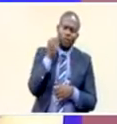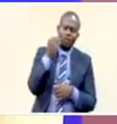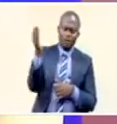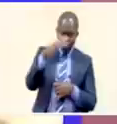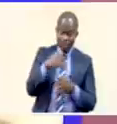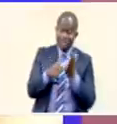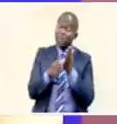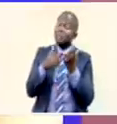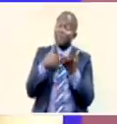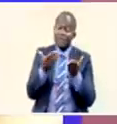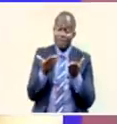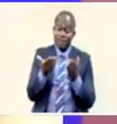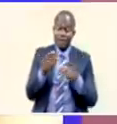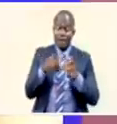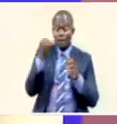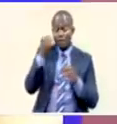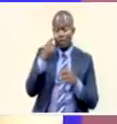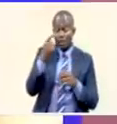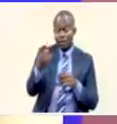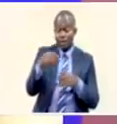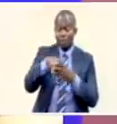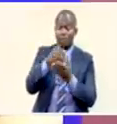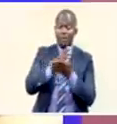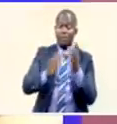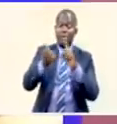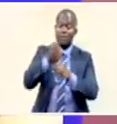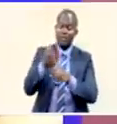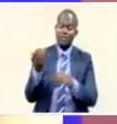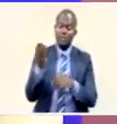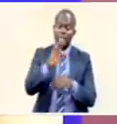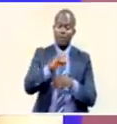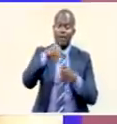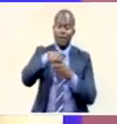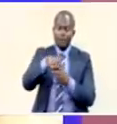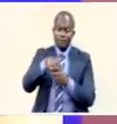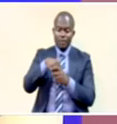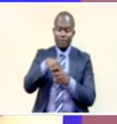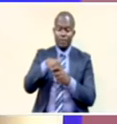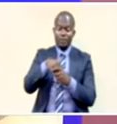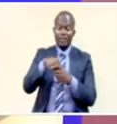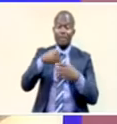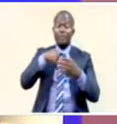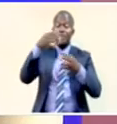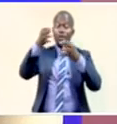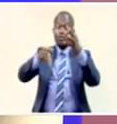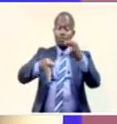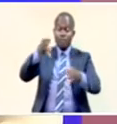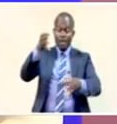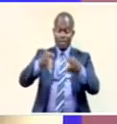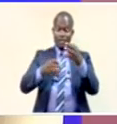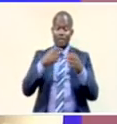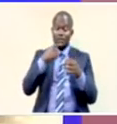ibibazo mufite ni iki ariko niba warabonye ejo bundi muri bamwe bafashwe bagaruwe harimo n'abafite urubanza rw'uko bagize